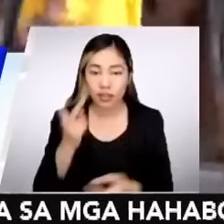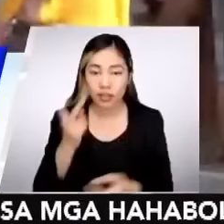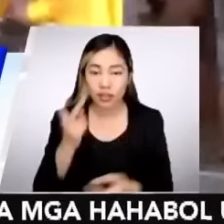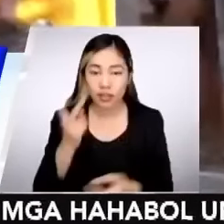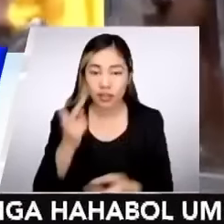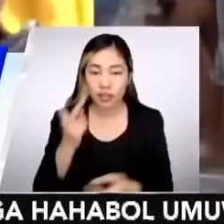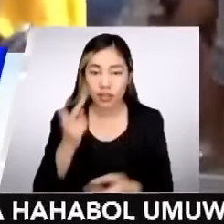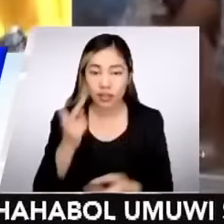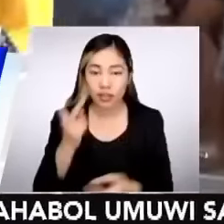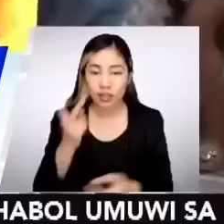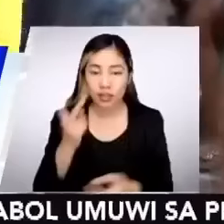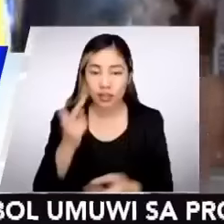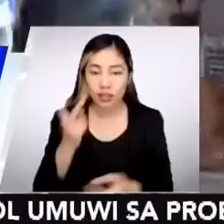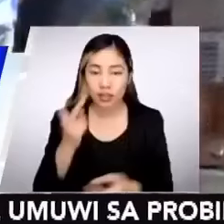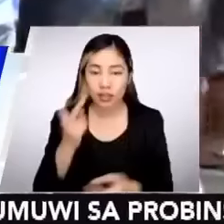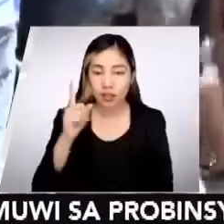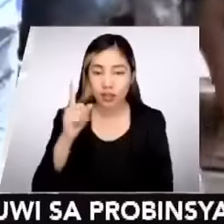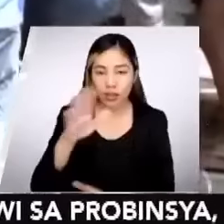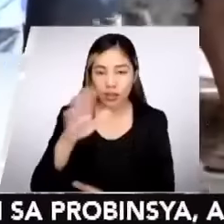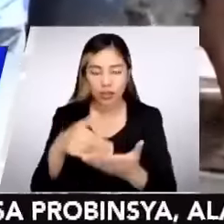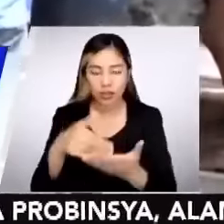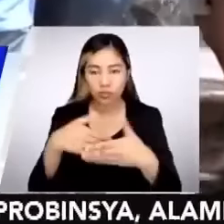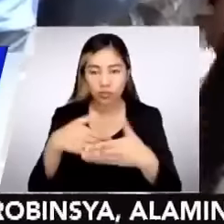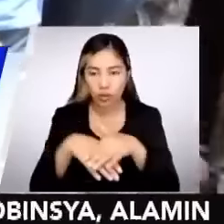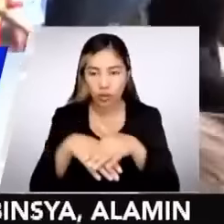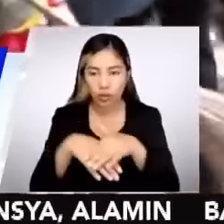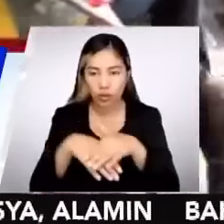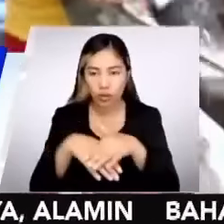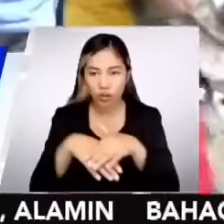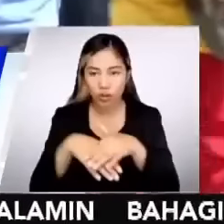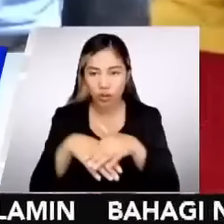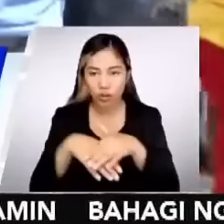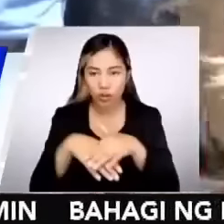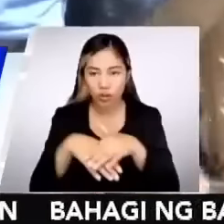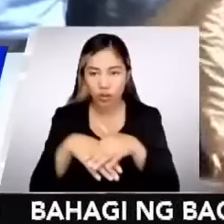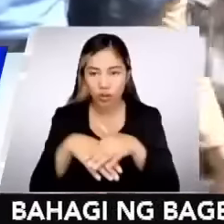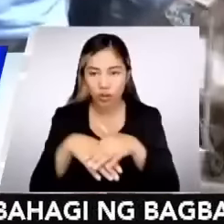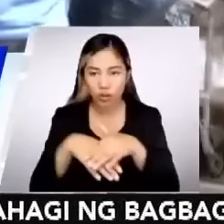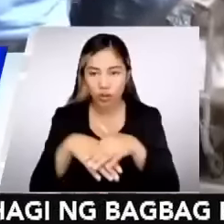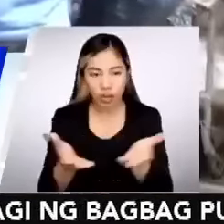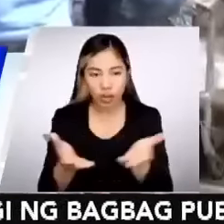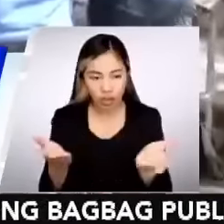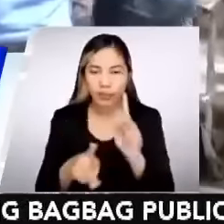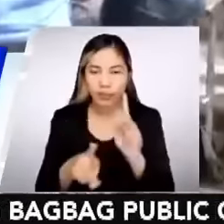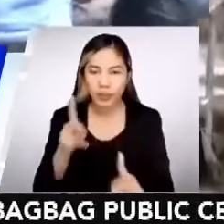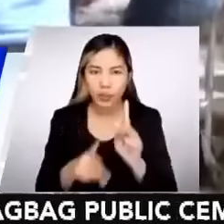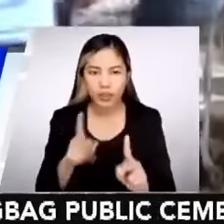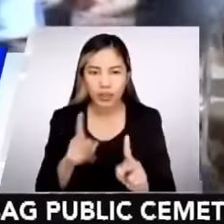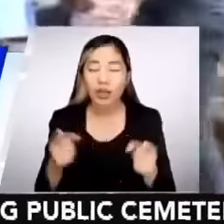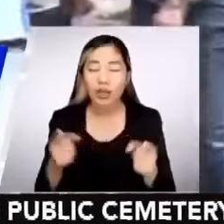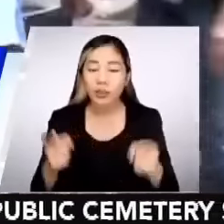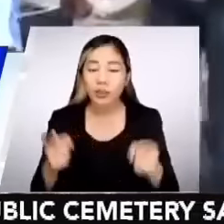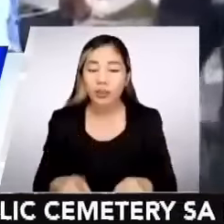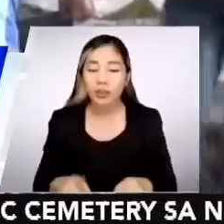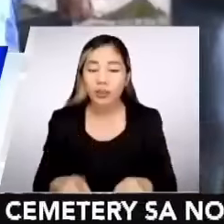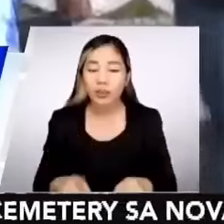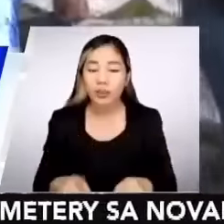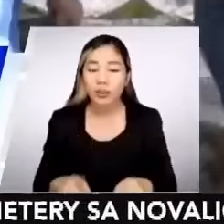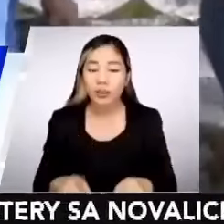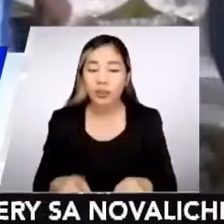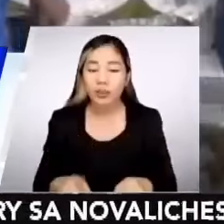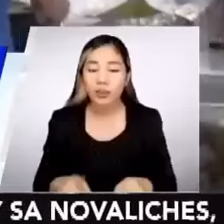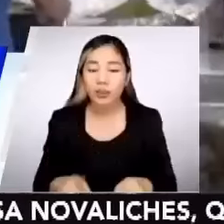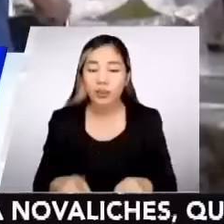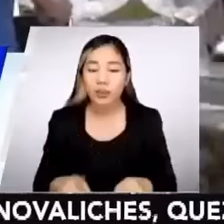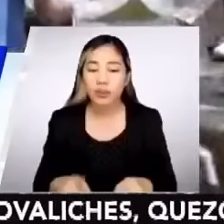nangyayari dyan sa entrance ay pinaghihiwalay yung pila ng mga babae at mga lalaki, tapos